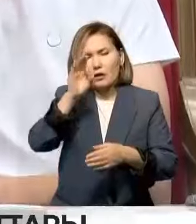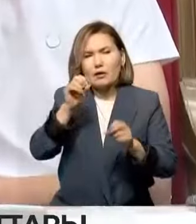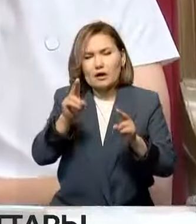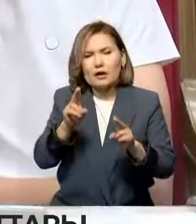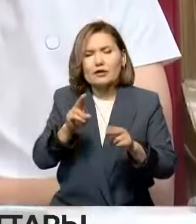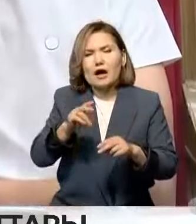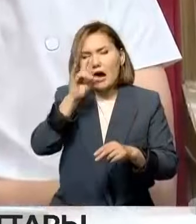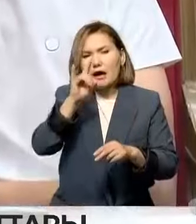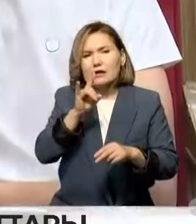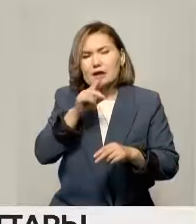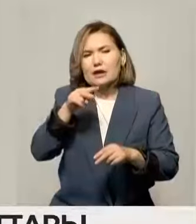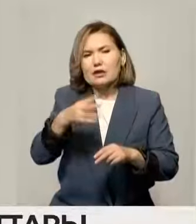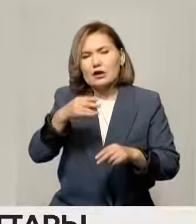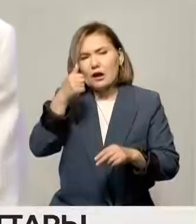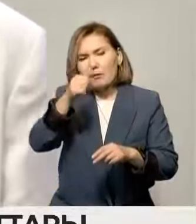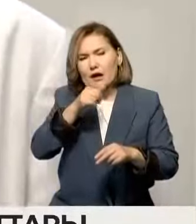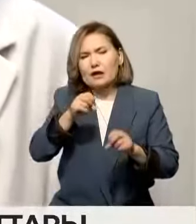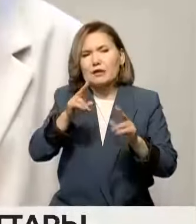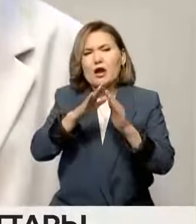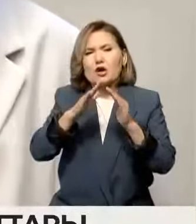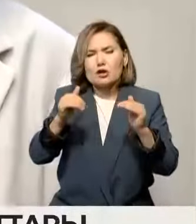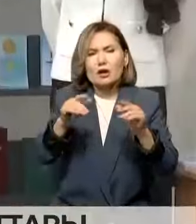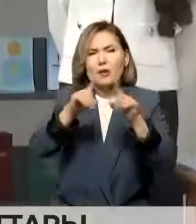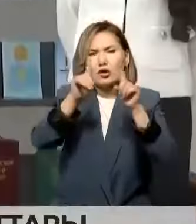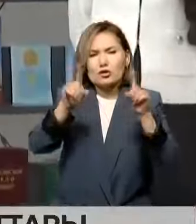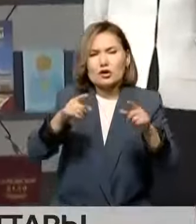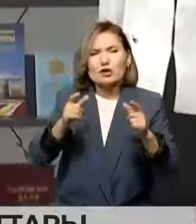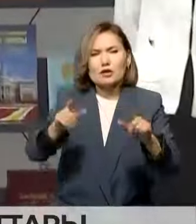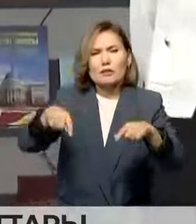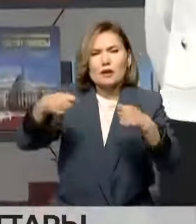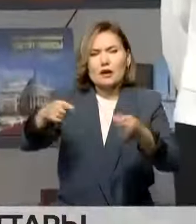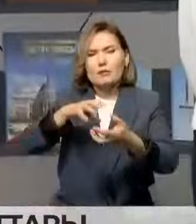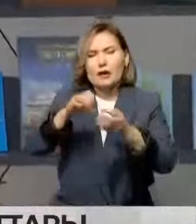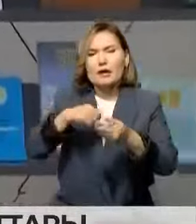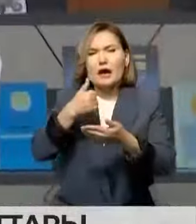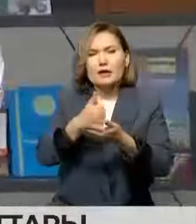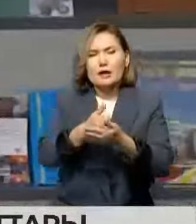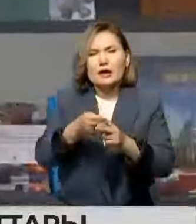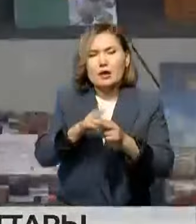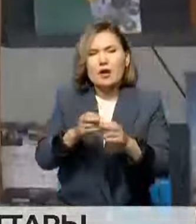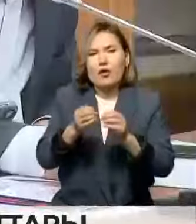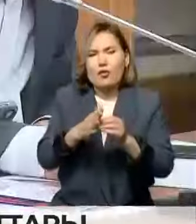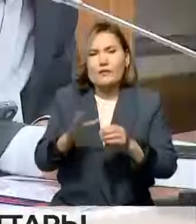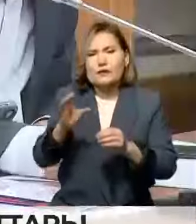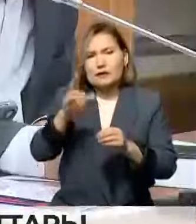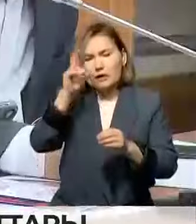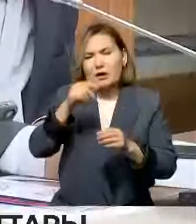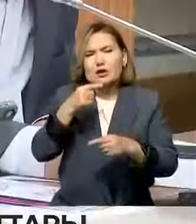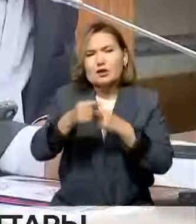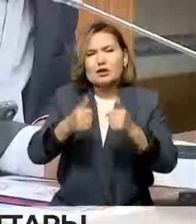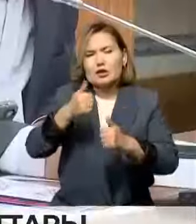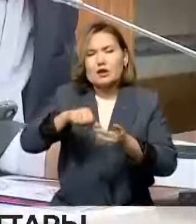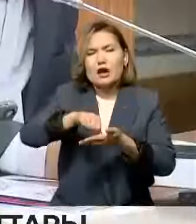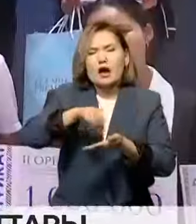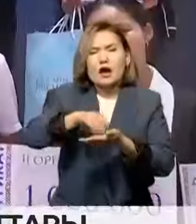ел үміті 2024 жазғы білім беру лагеріне жолдама берілді. Ал жобаның келесі легіне тіркелу 15-ші қыркүйекте басталады. Серік